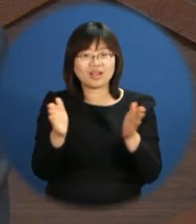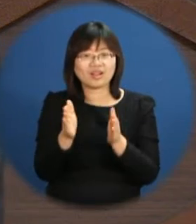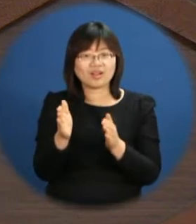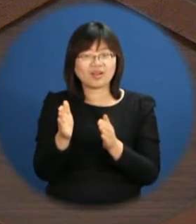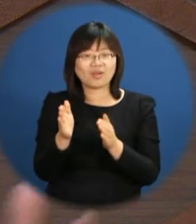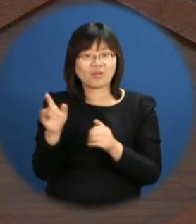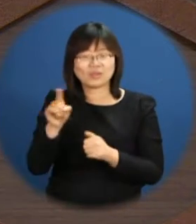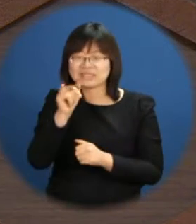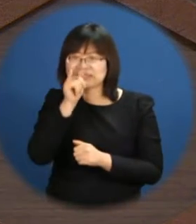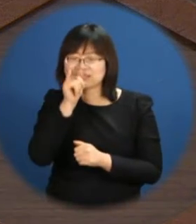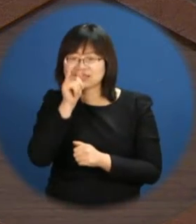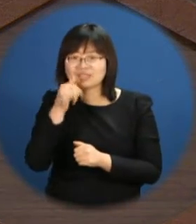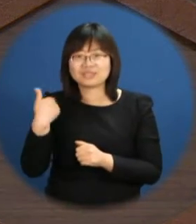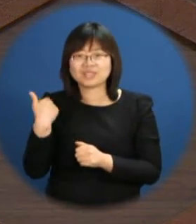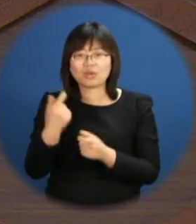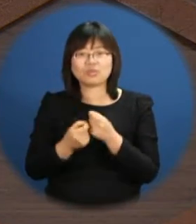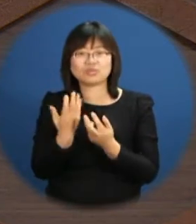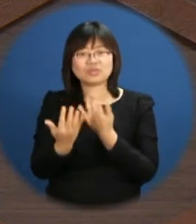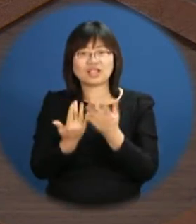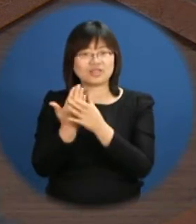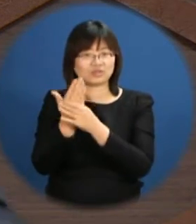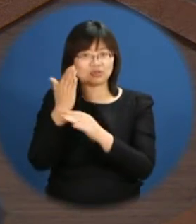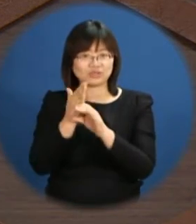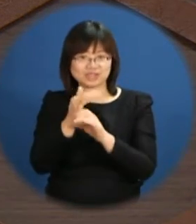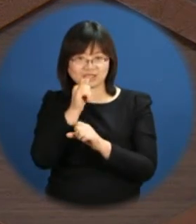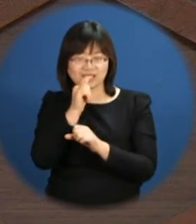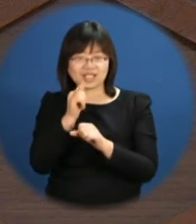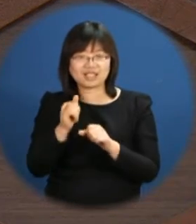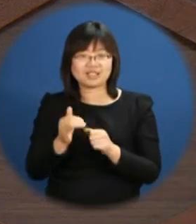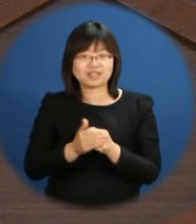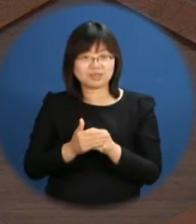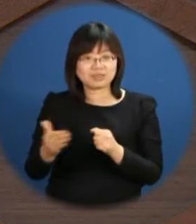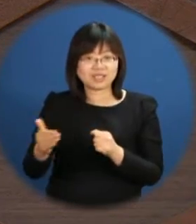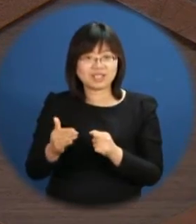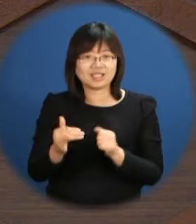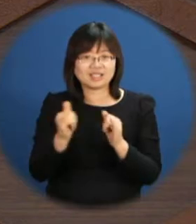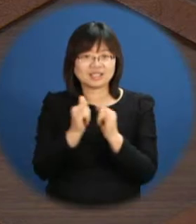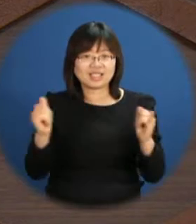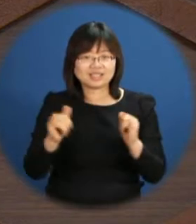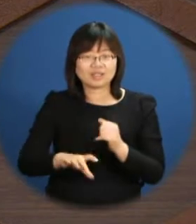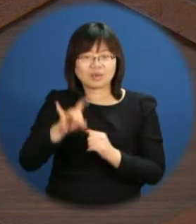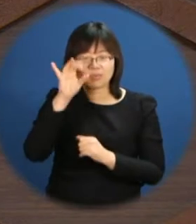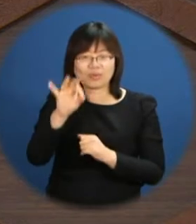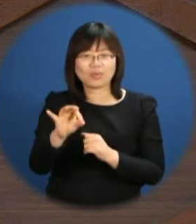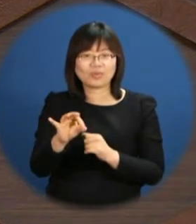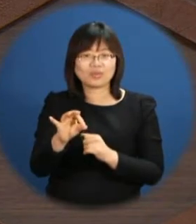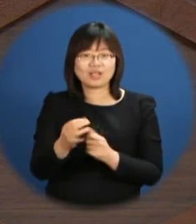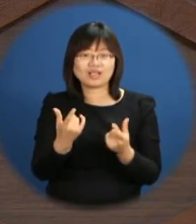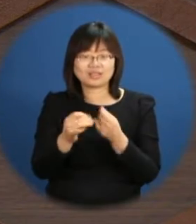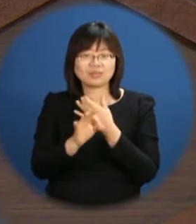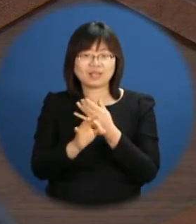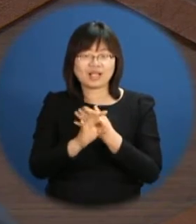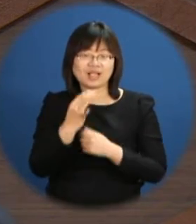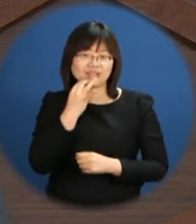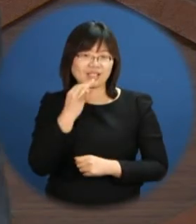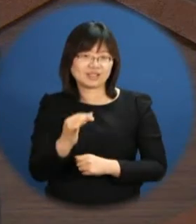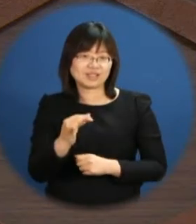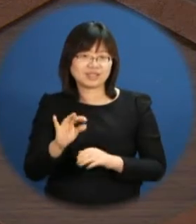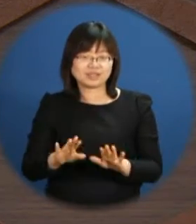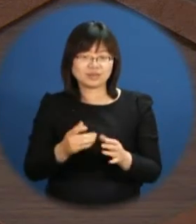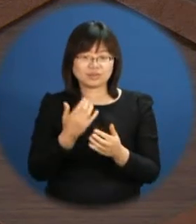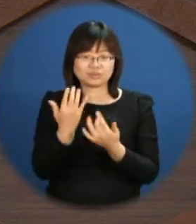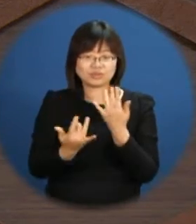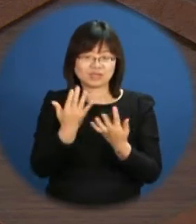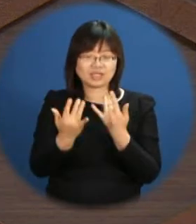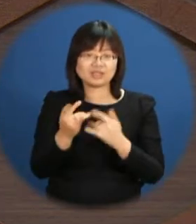있었는지 불이 나온단 말이죠 그래서 이제 사람들이 처음에 보고 아 그렇다면 당연히 이불이